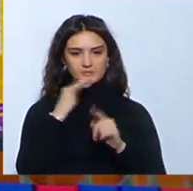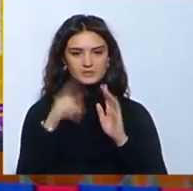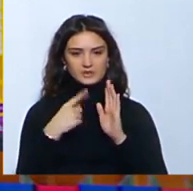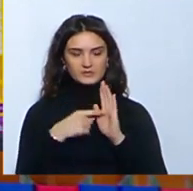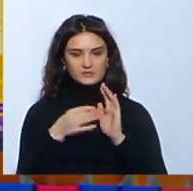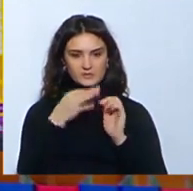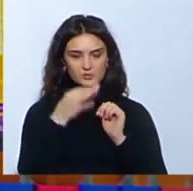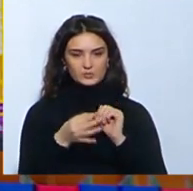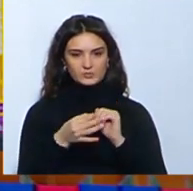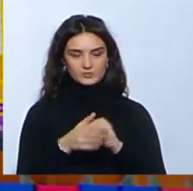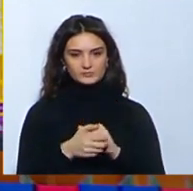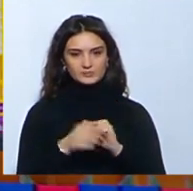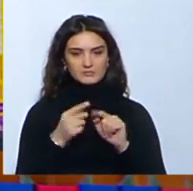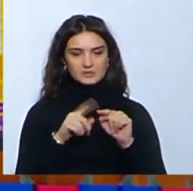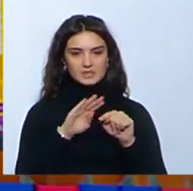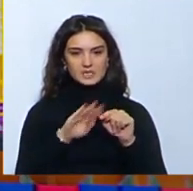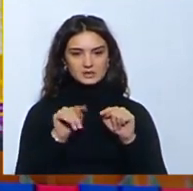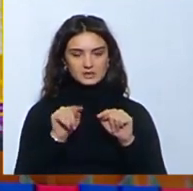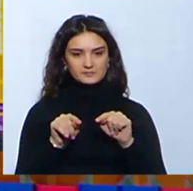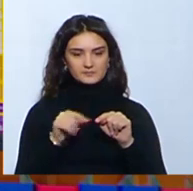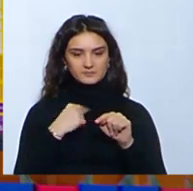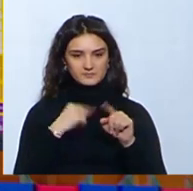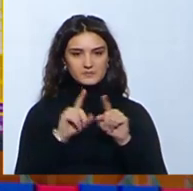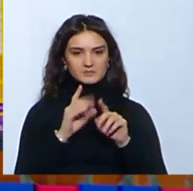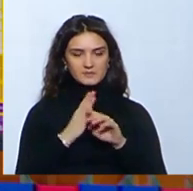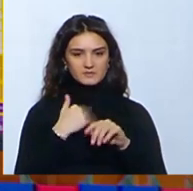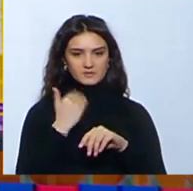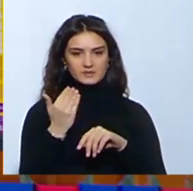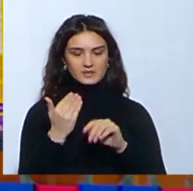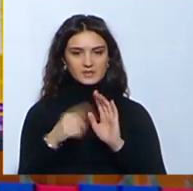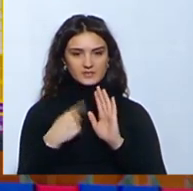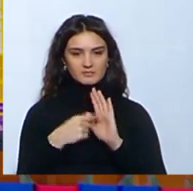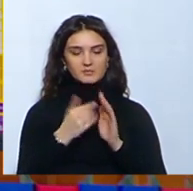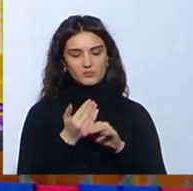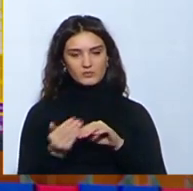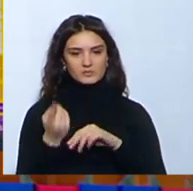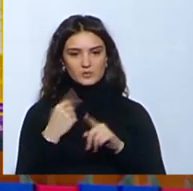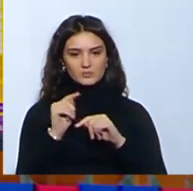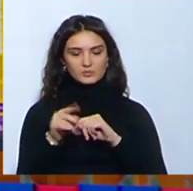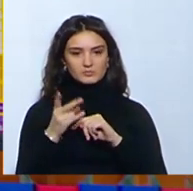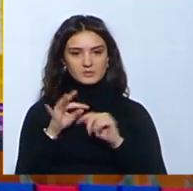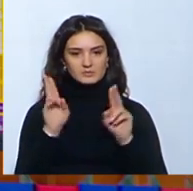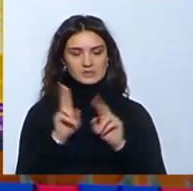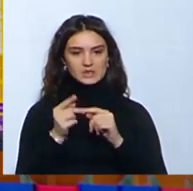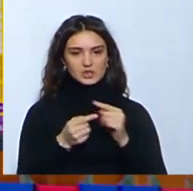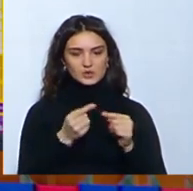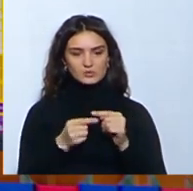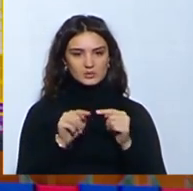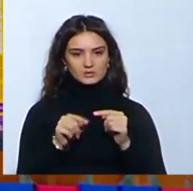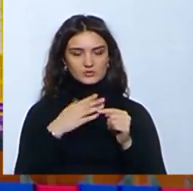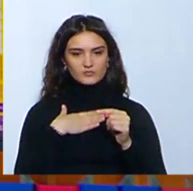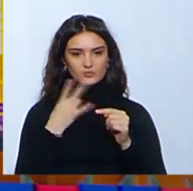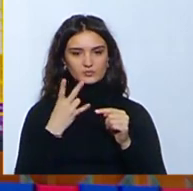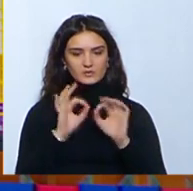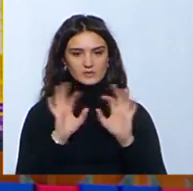კითხვას პასუხობთ. გარდა ამისა, მეც მაქვს თქვენთან კითხვები, რომელსაც მოგვიანებით დაუბრუნდები, თუმცა ტრადიციულად ჩვენ